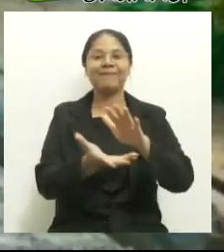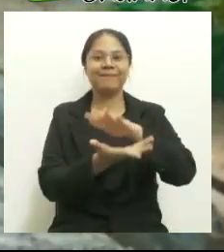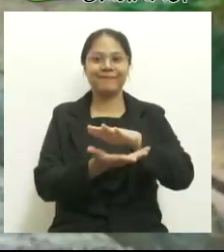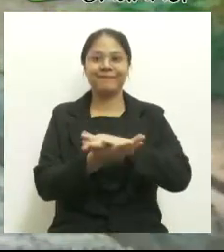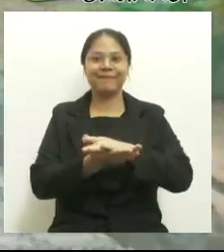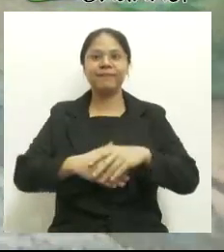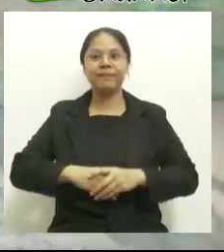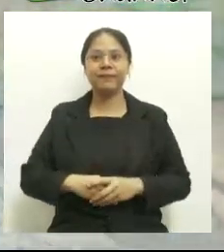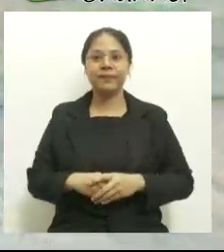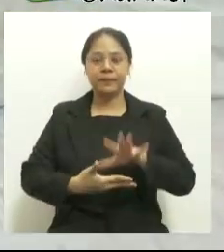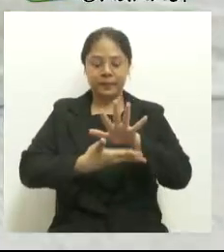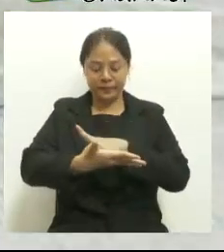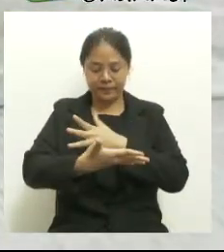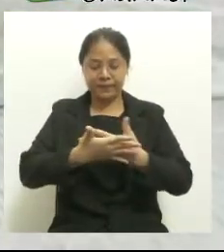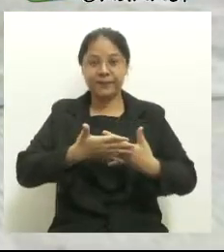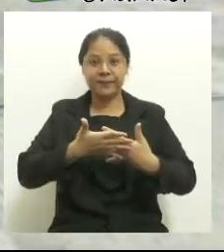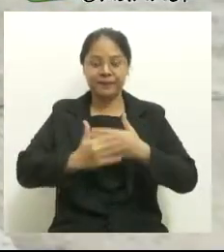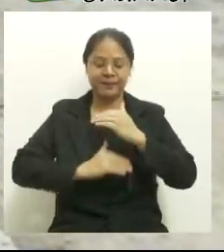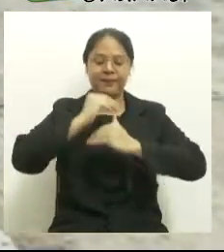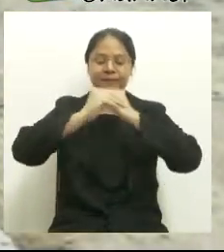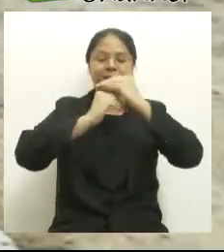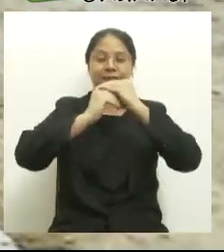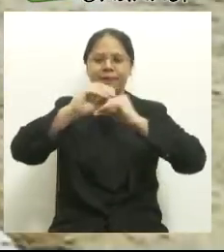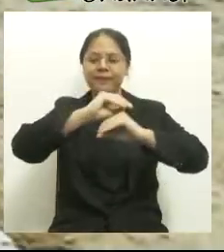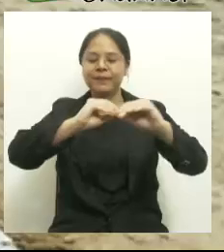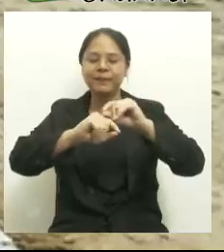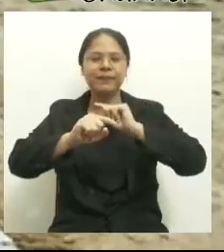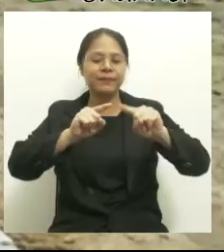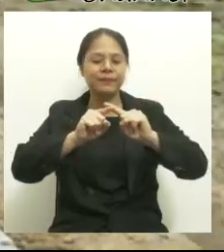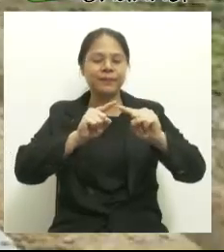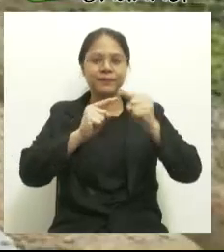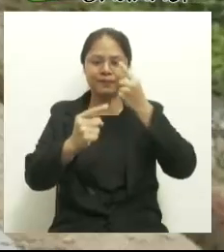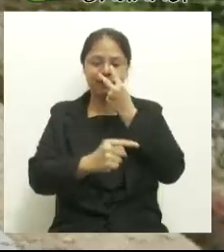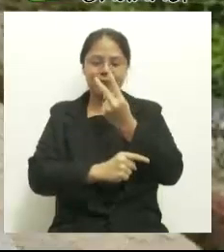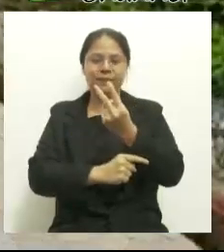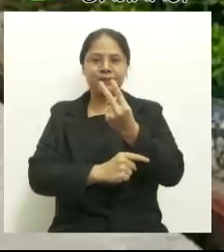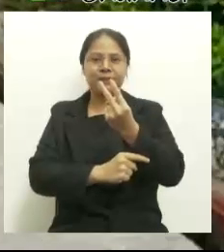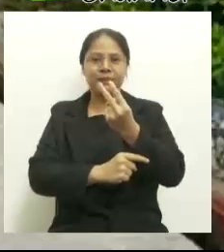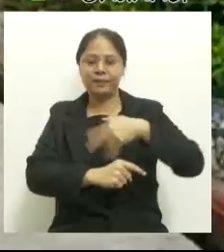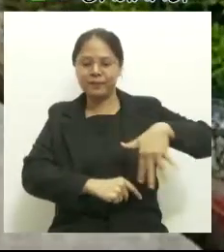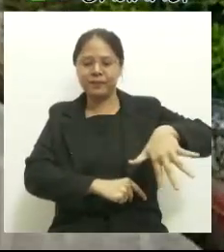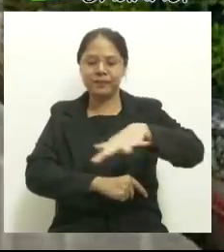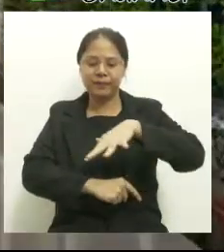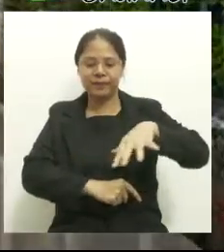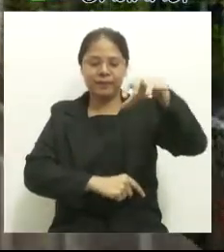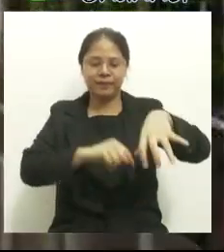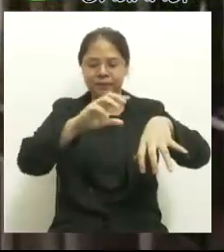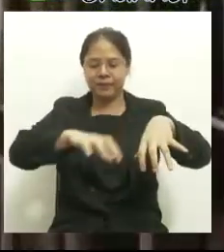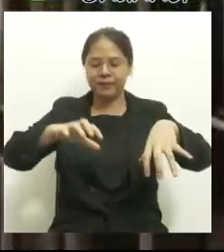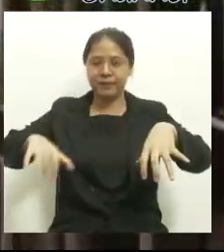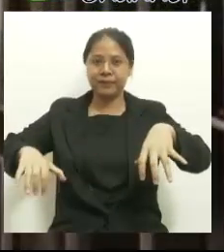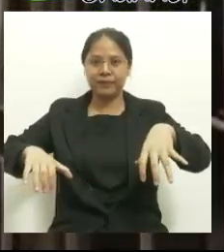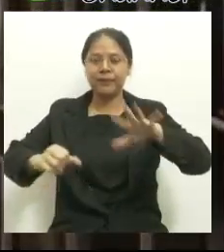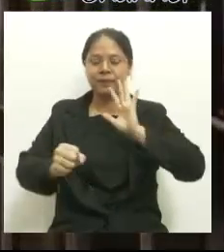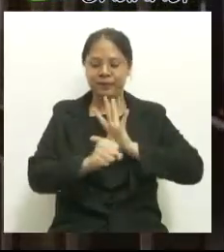ามได้ดำเนินการปรับปรุงและพัฒนาโครงสร้างพื้นฐานเพื่อให้มีความมั่นคงแข็งแรงและปลอดภัยโดยมีอาคารเรียนที่เพียงพอ